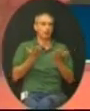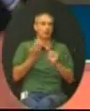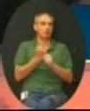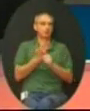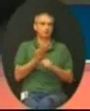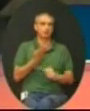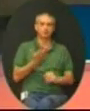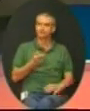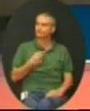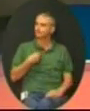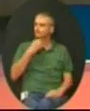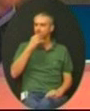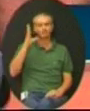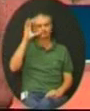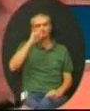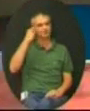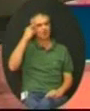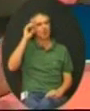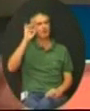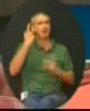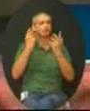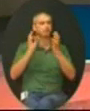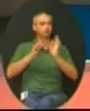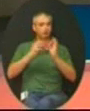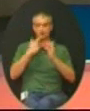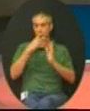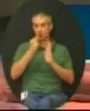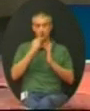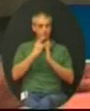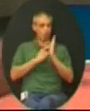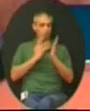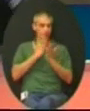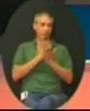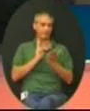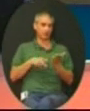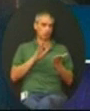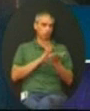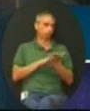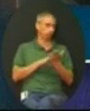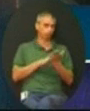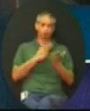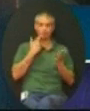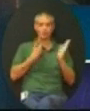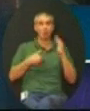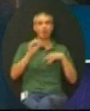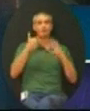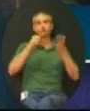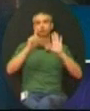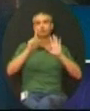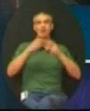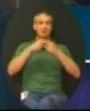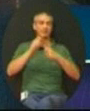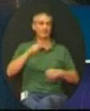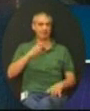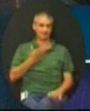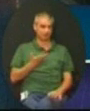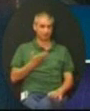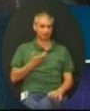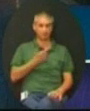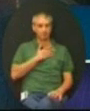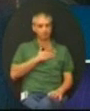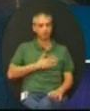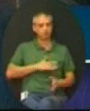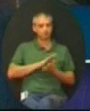משהו בלוגיקה משפטית. לוקחים את החוק הקיים, שקובע רוב של 61 חברי כנסת,